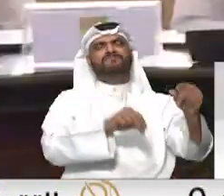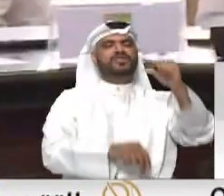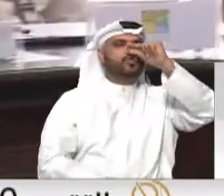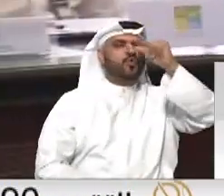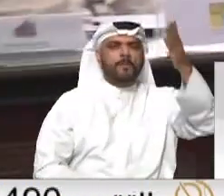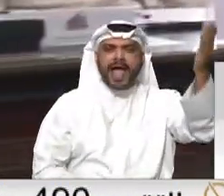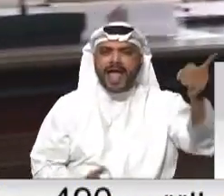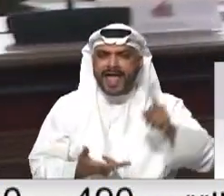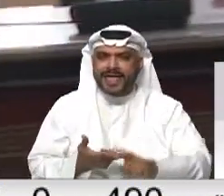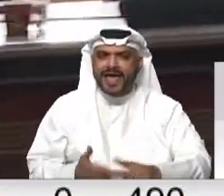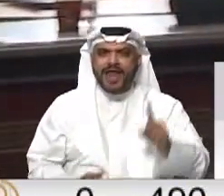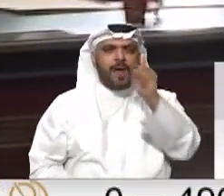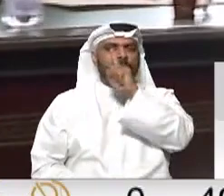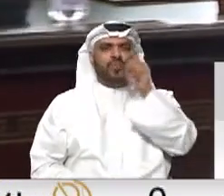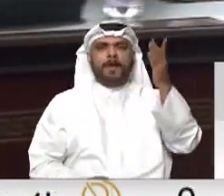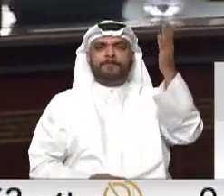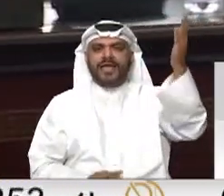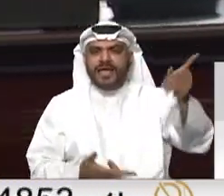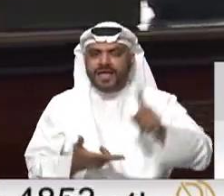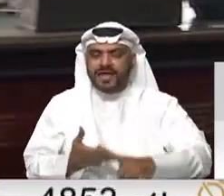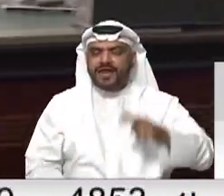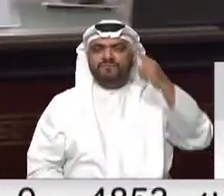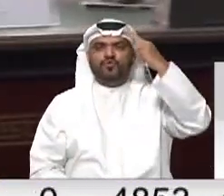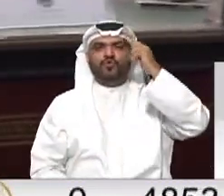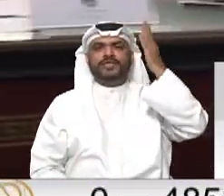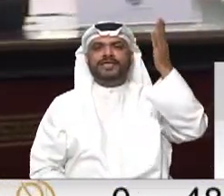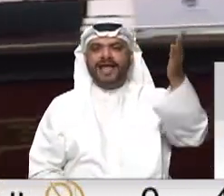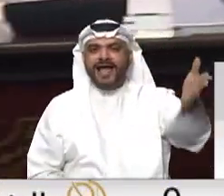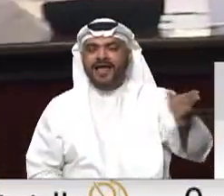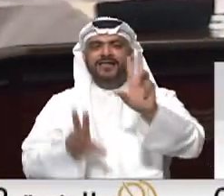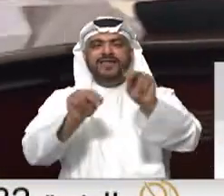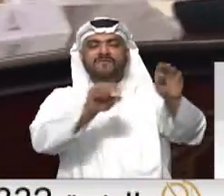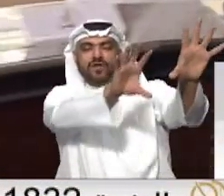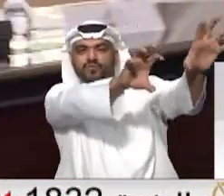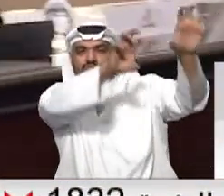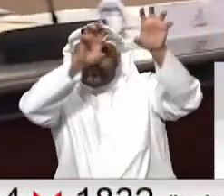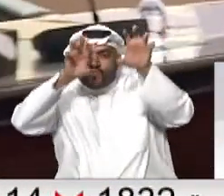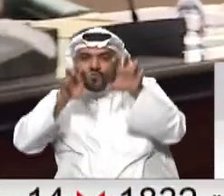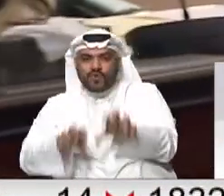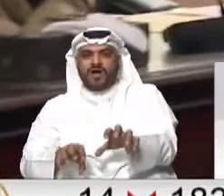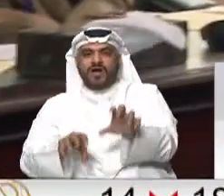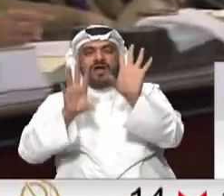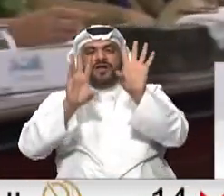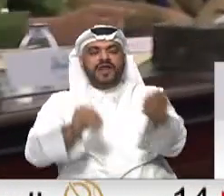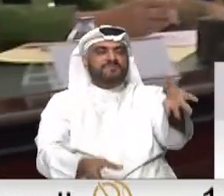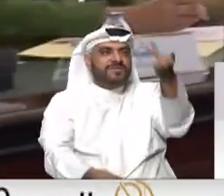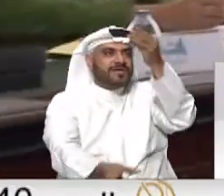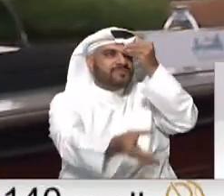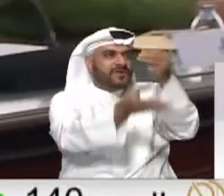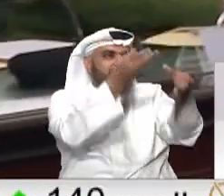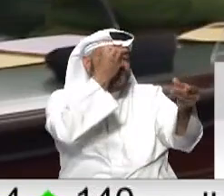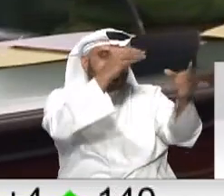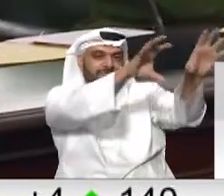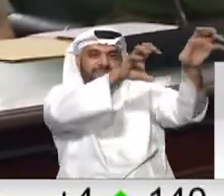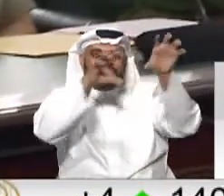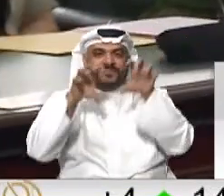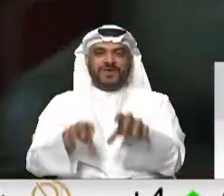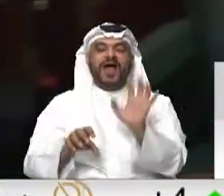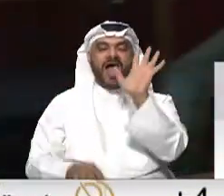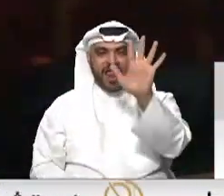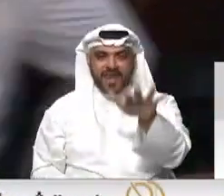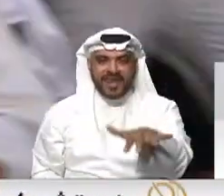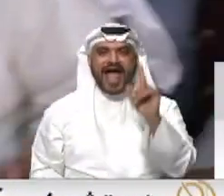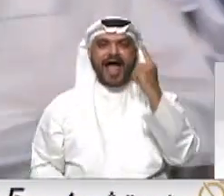دوله الكويت هذه الخطوه العمليه في اتجاه وضع اسس القطاع السياحي والترفيهي والتي ترسم